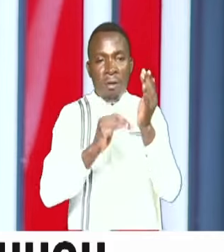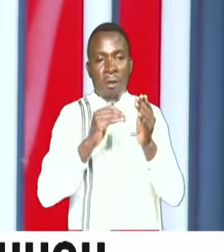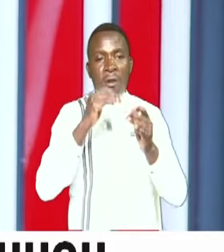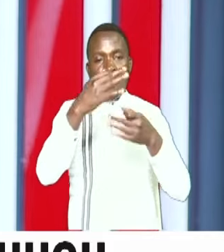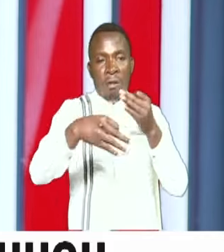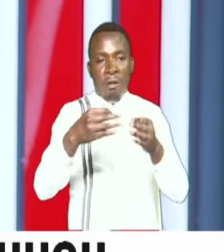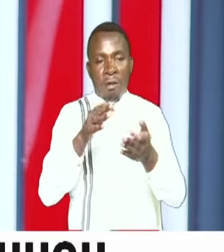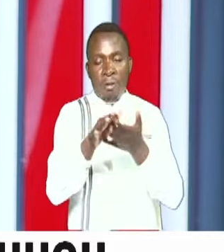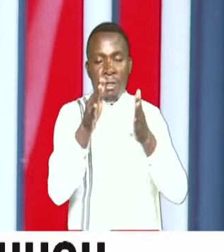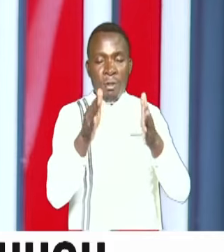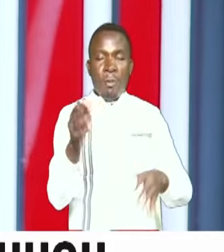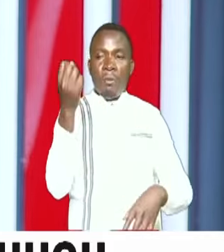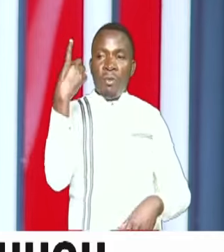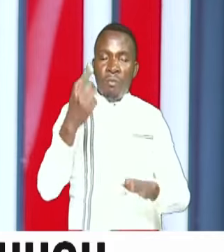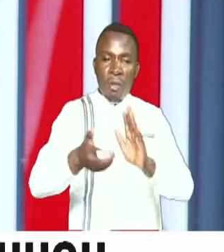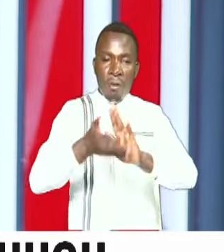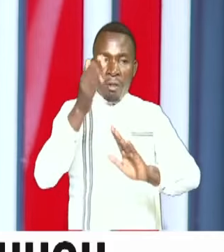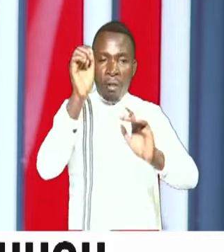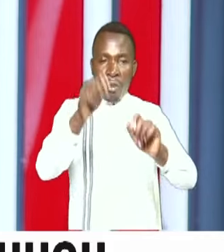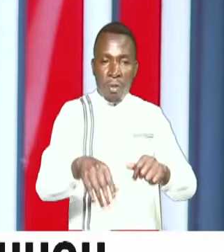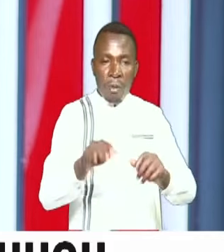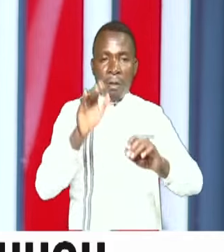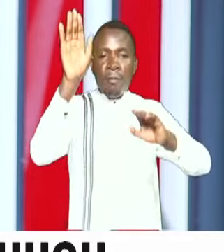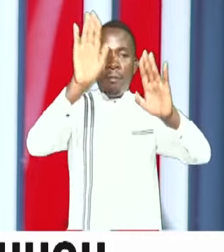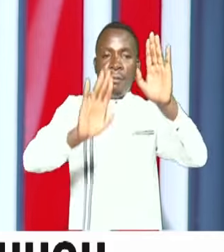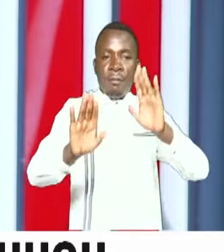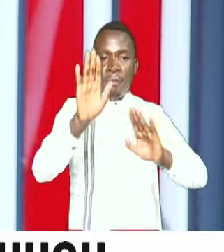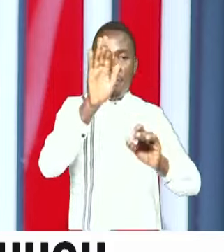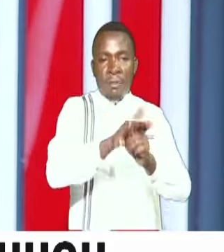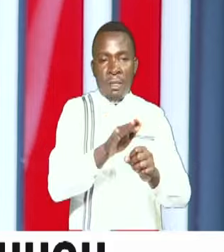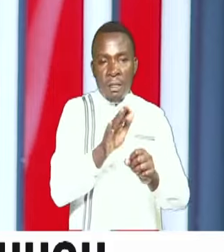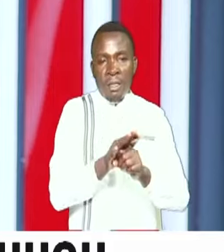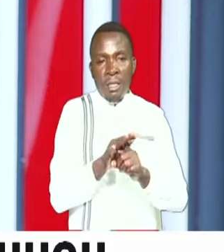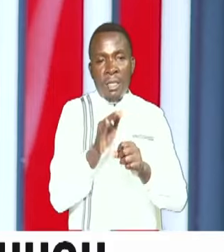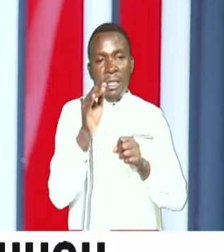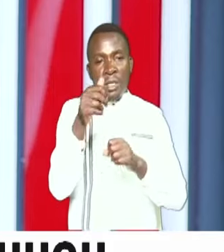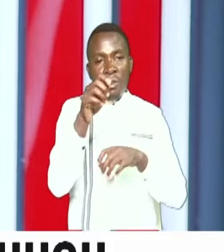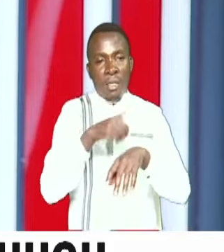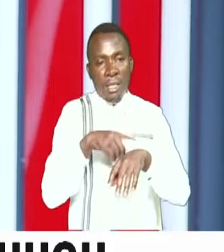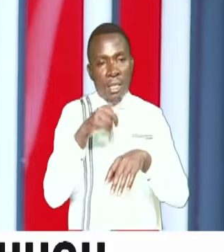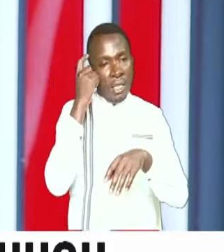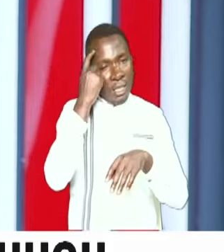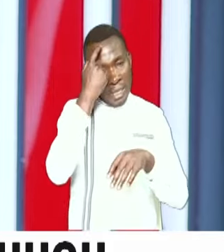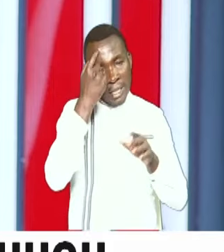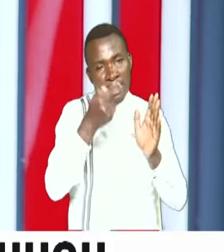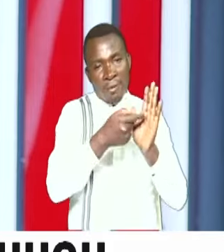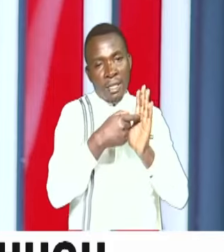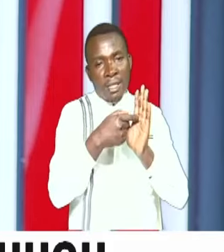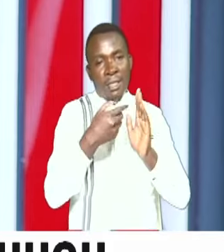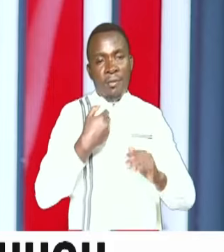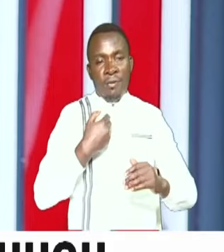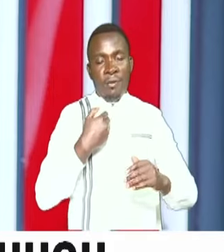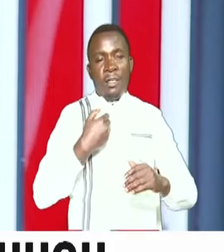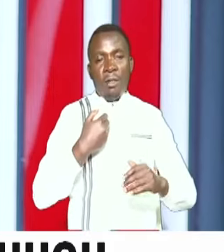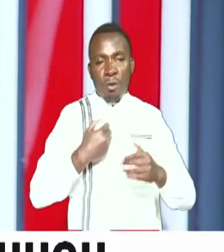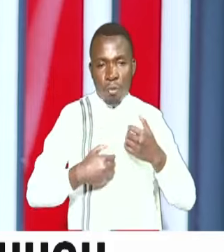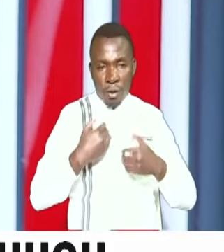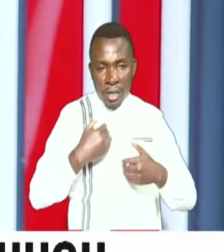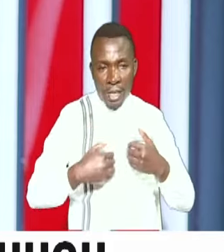bahita babyumva vuba bakaba bashobora kubyitabira kuko icyo gihe leta ibigaragaje ko ifite ubwo bushake. Ikindi